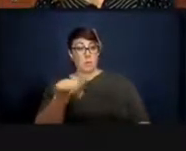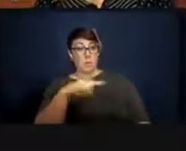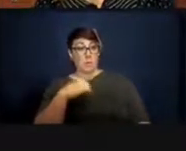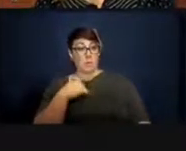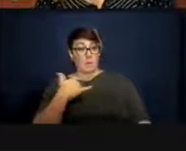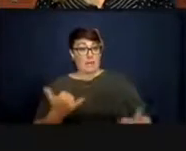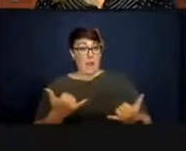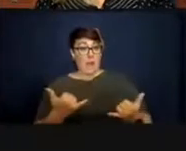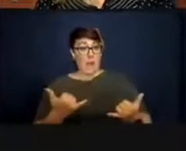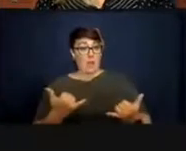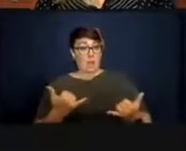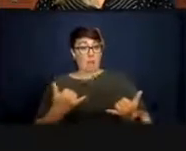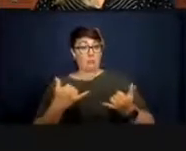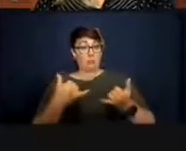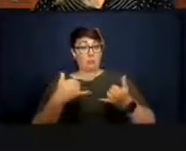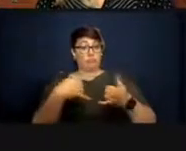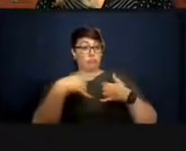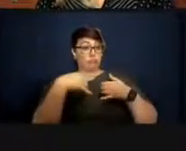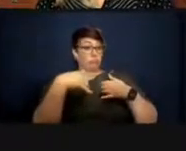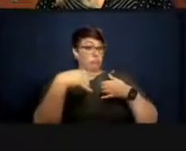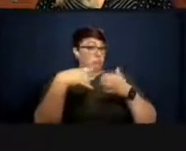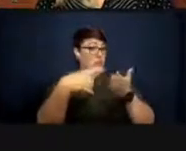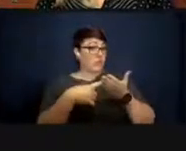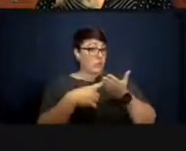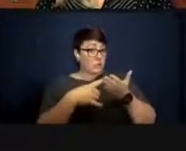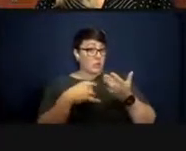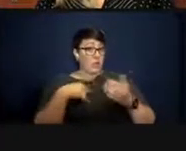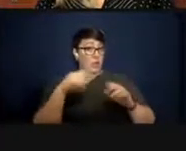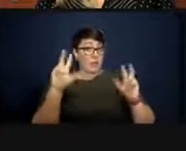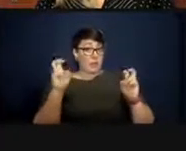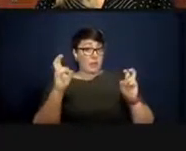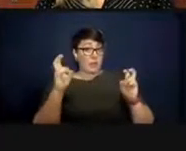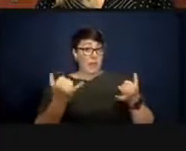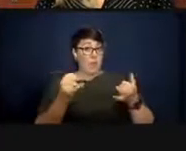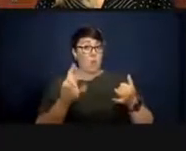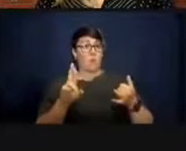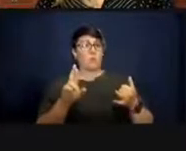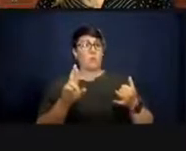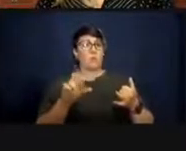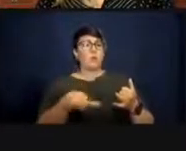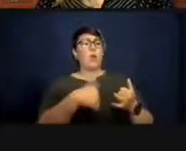na kulikuwa na mada zilizozungumziwa kwenye kongamano hili.